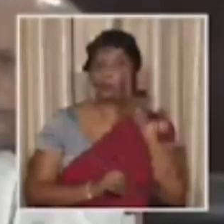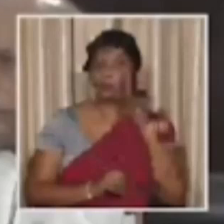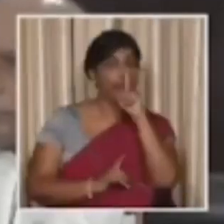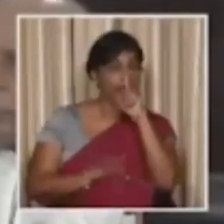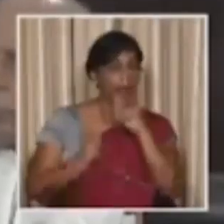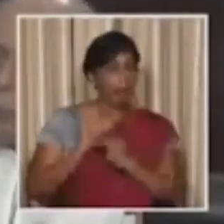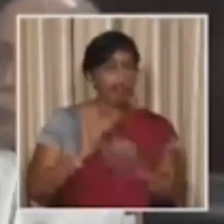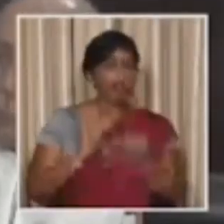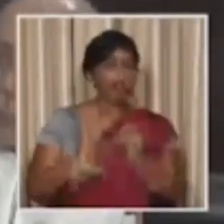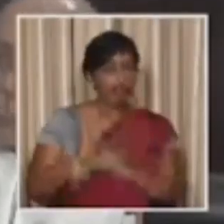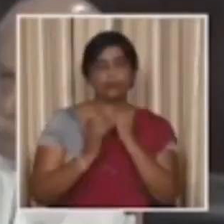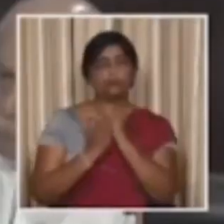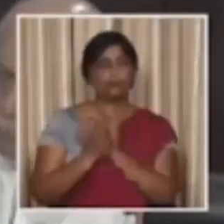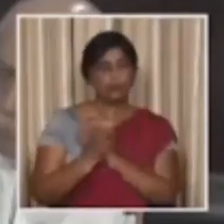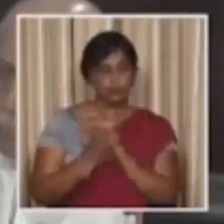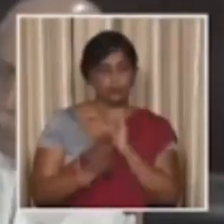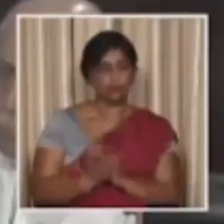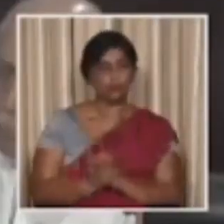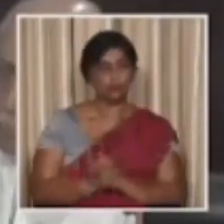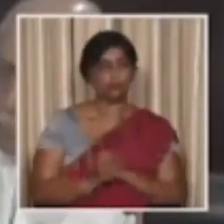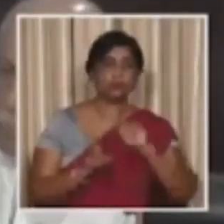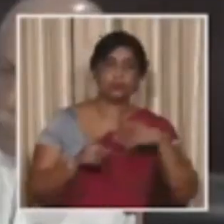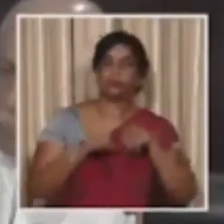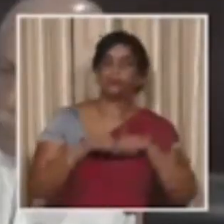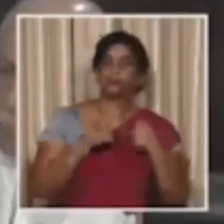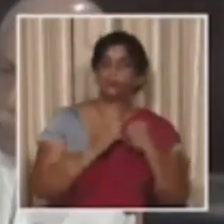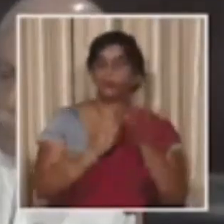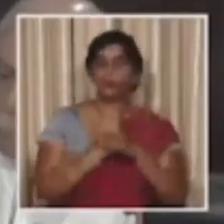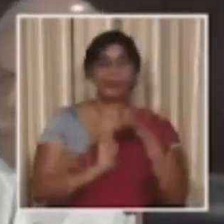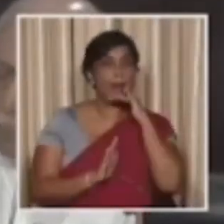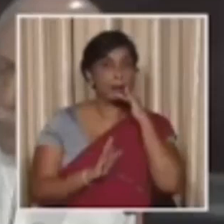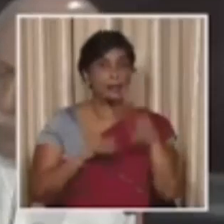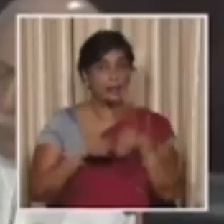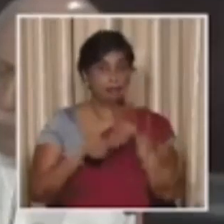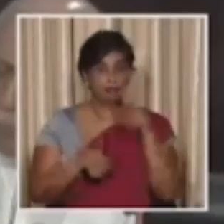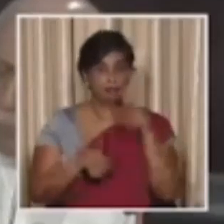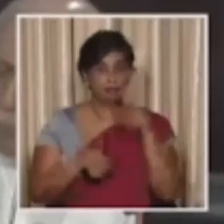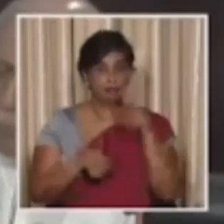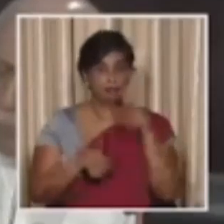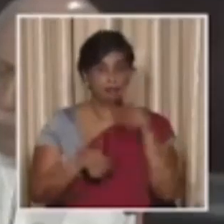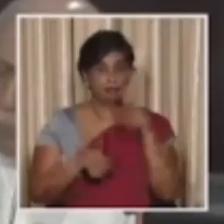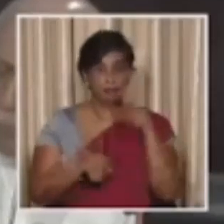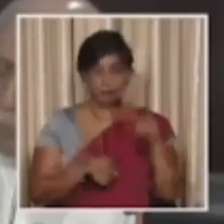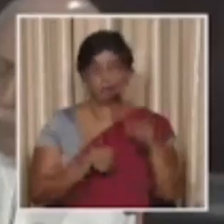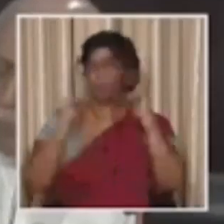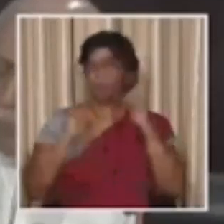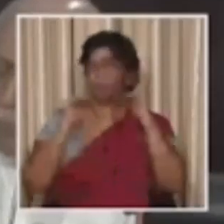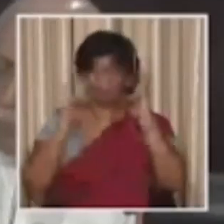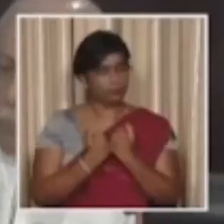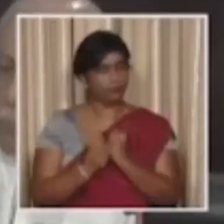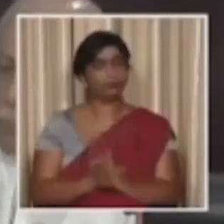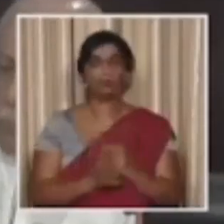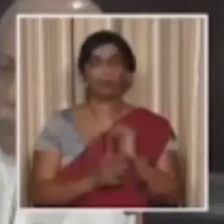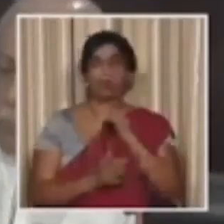වෙනත් තවත් වැඩසටහනක් තමයි වෙනත් සමාගමක් එක අඹේවල ගොවිපළ ඉතා සාර්ථක ප්‍රතිඵල අත්පත් කරගෙන